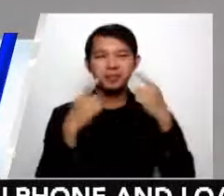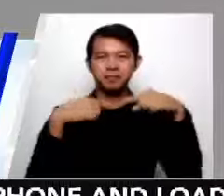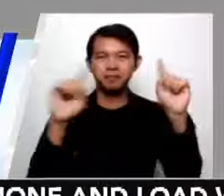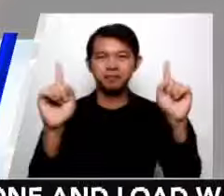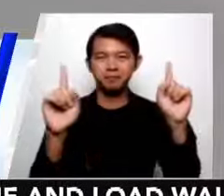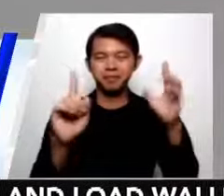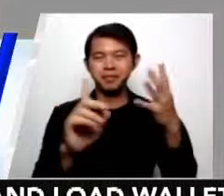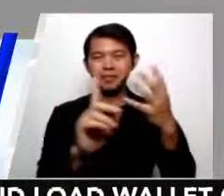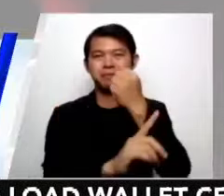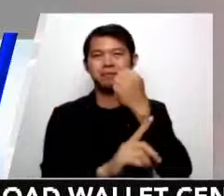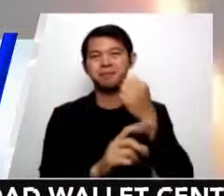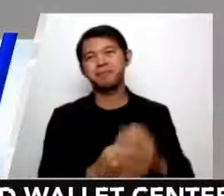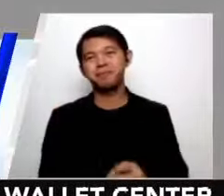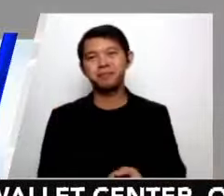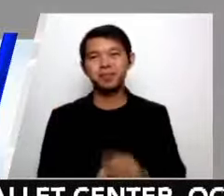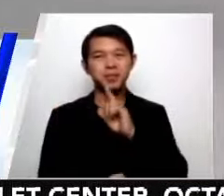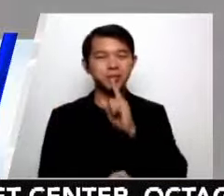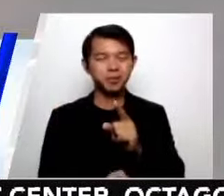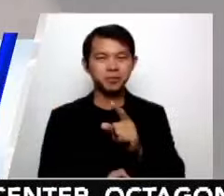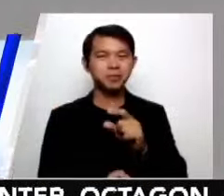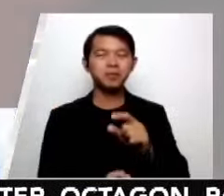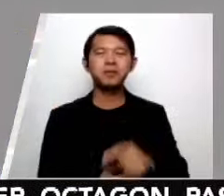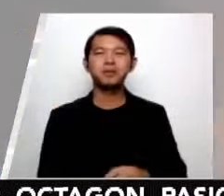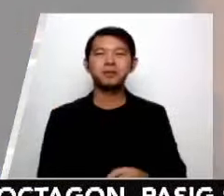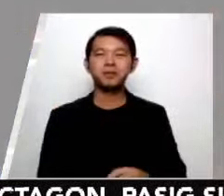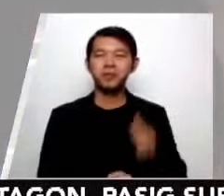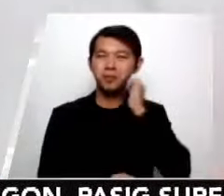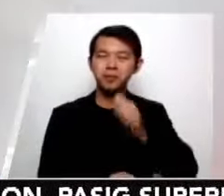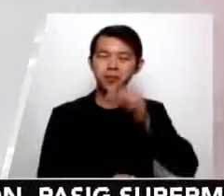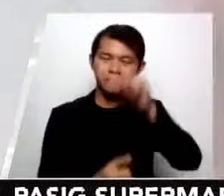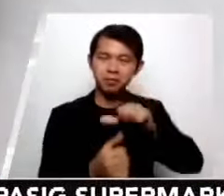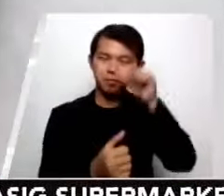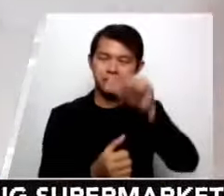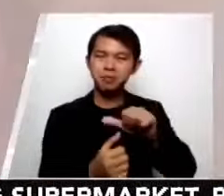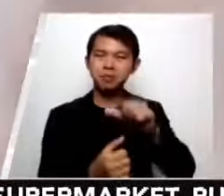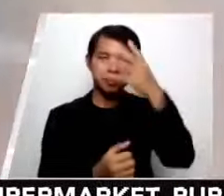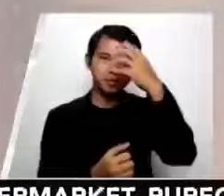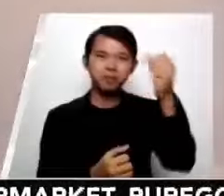Definitely a core memory para sa Limitless Star ang The Eras Tour.